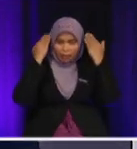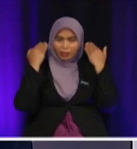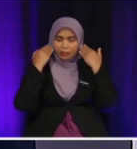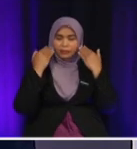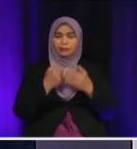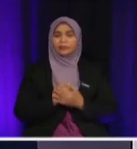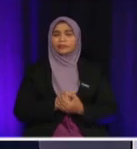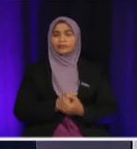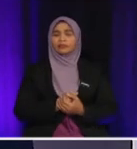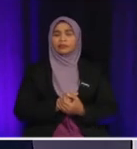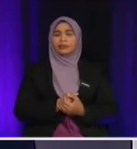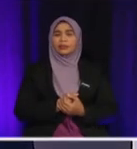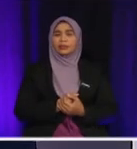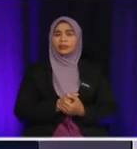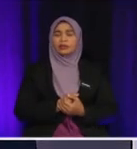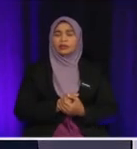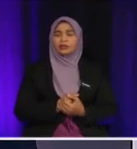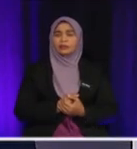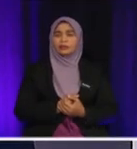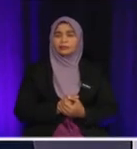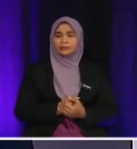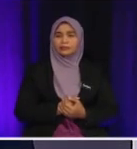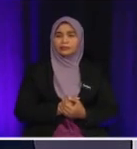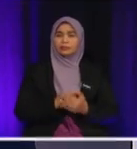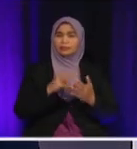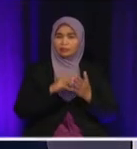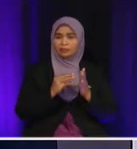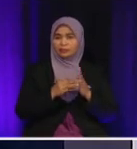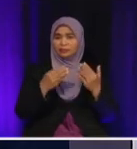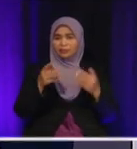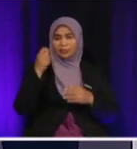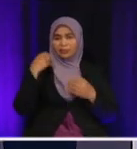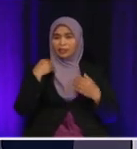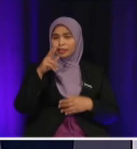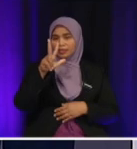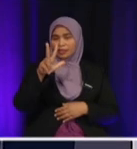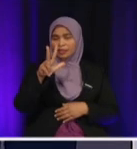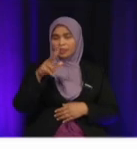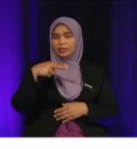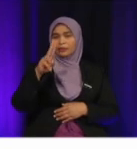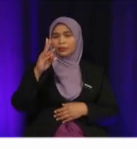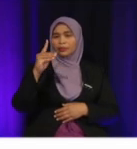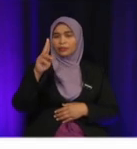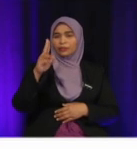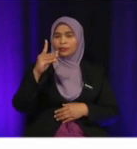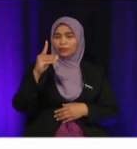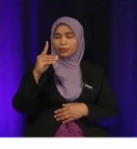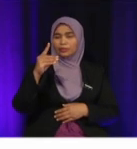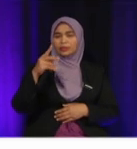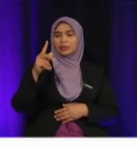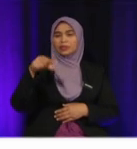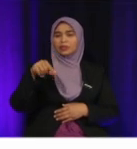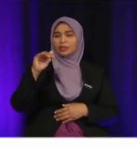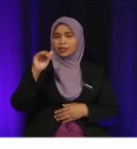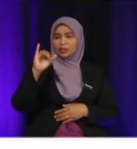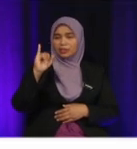takzir. Jadi makna ada tiga lah, hudud, kisah dan takzir. Okey, seterusnya kita tengok. Hukum takzir, hakim harus menjatuhkan hukuman